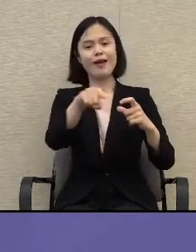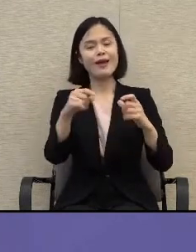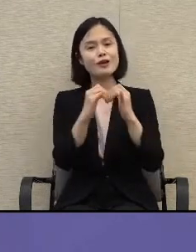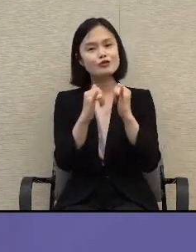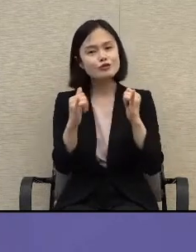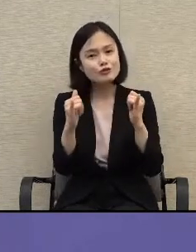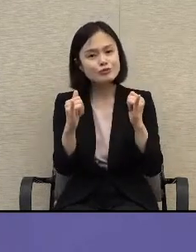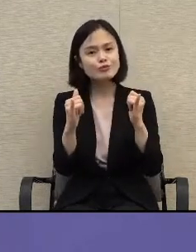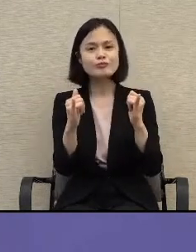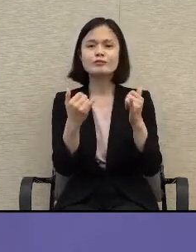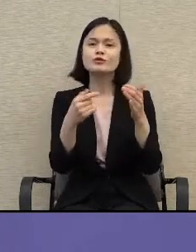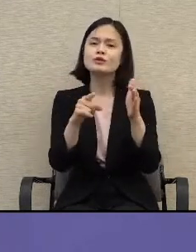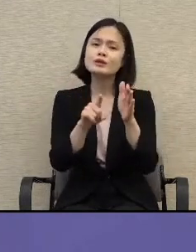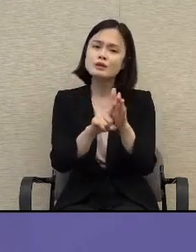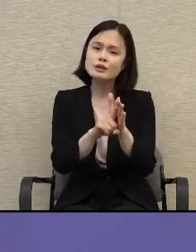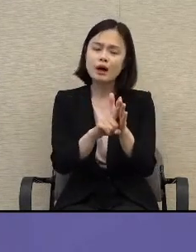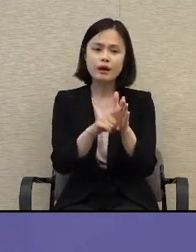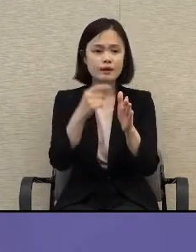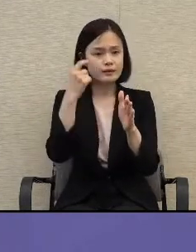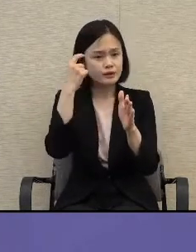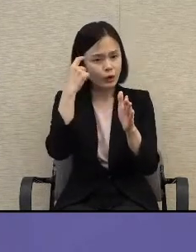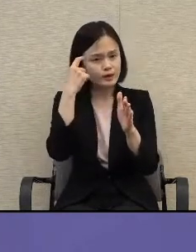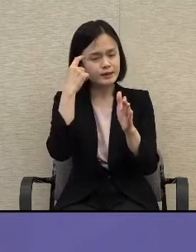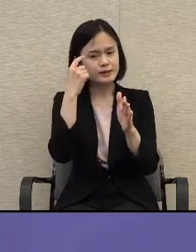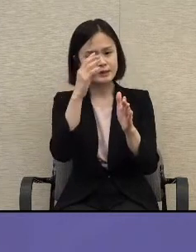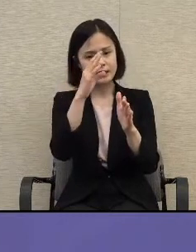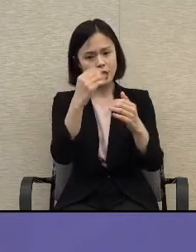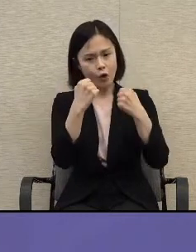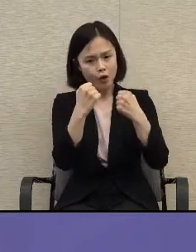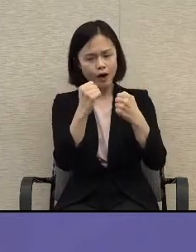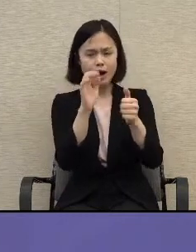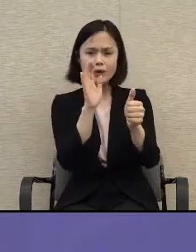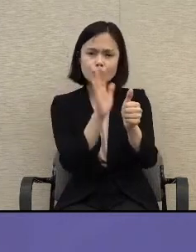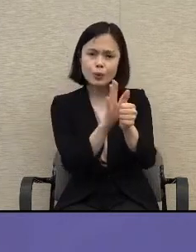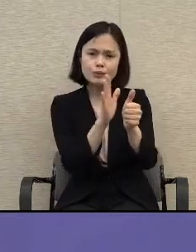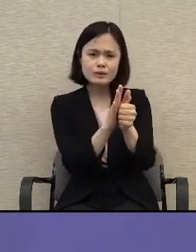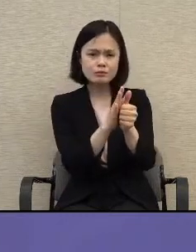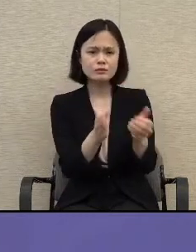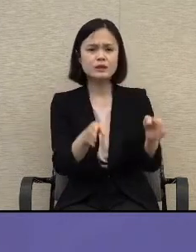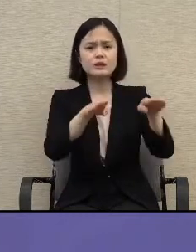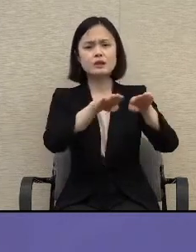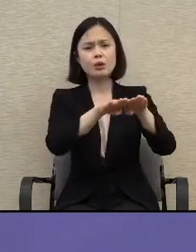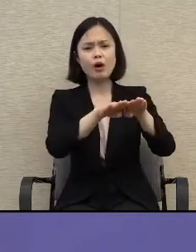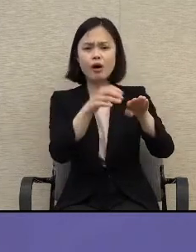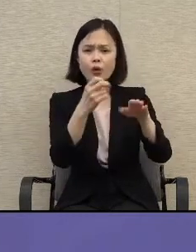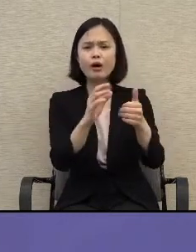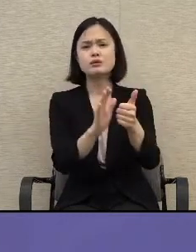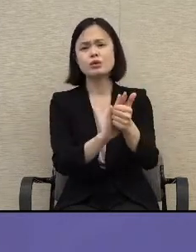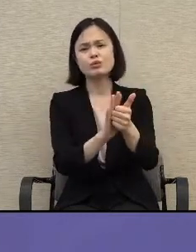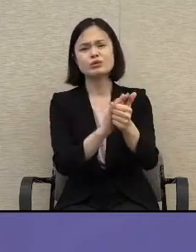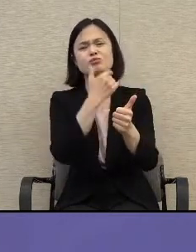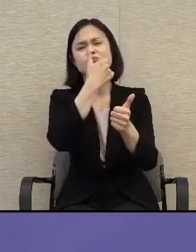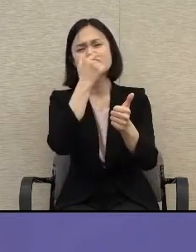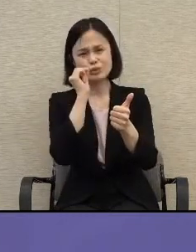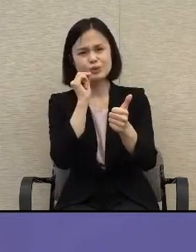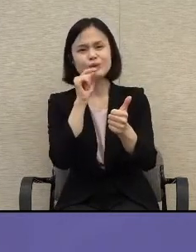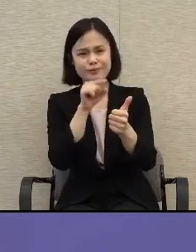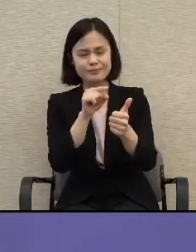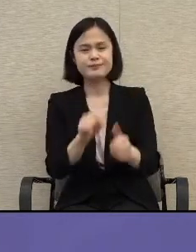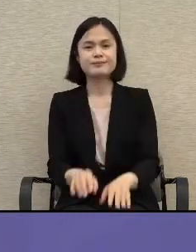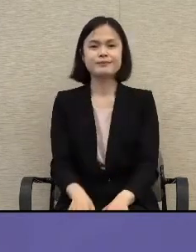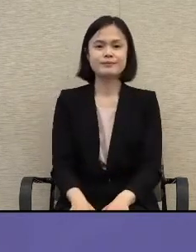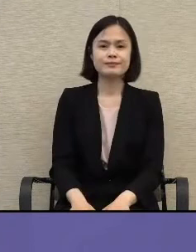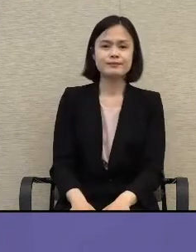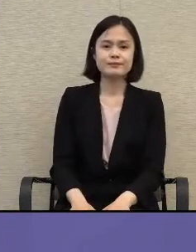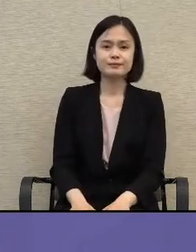시설이 없다라는 이야기들이 관련해서 가장 많이 이야기를 하고 있고요. 그다음에 그 복지법이 이제